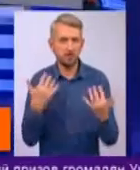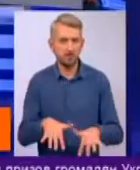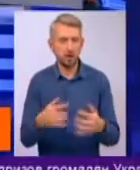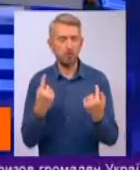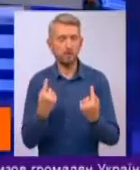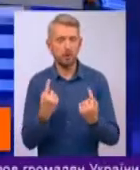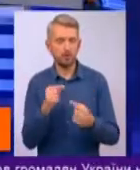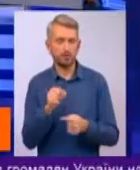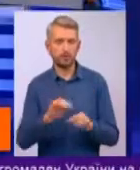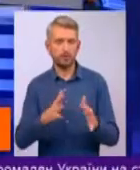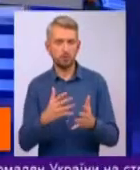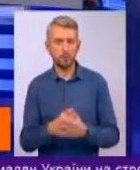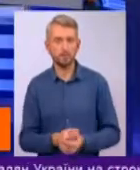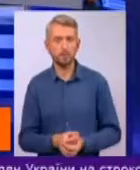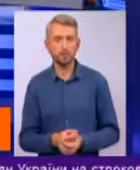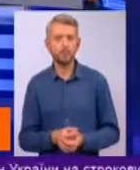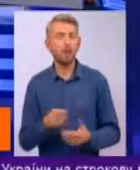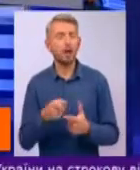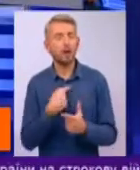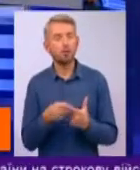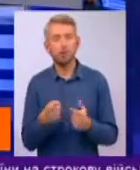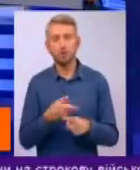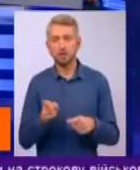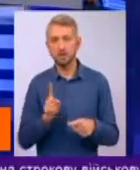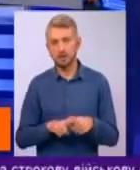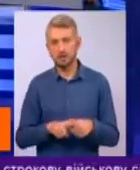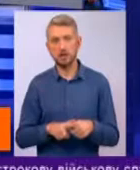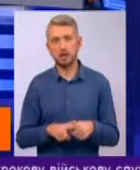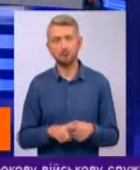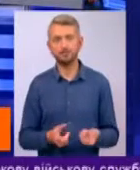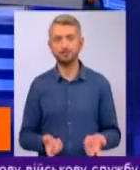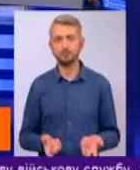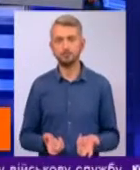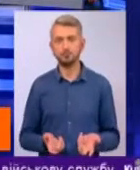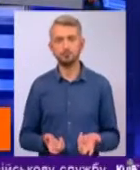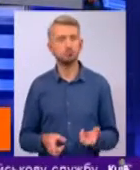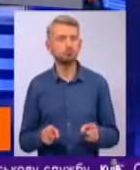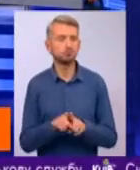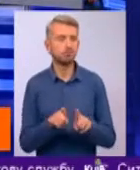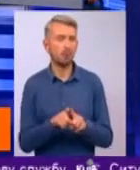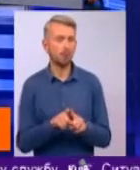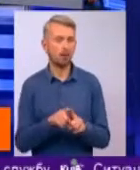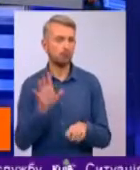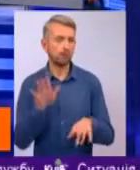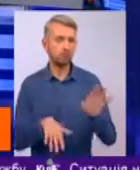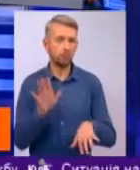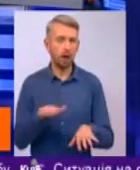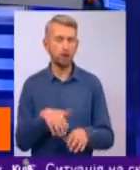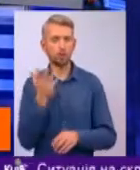значно в цьому випадку. Або це, власне, така, знаєте, недбалість,